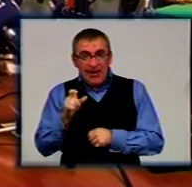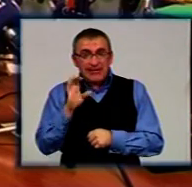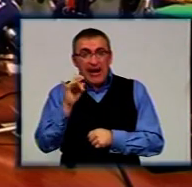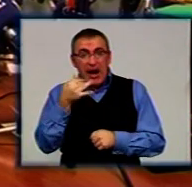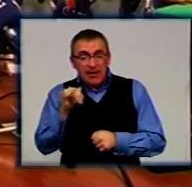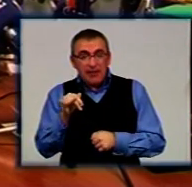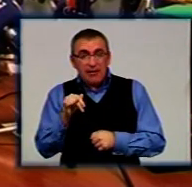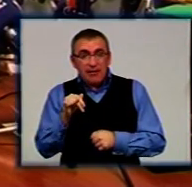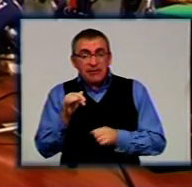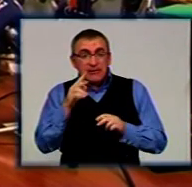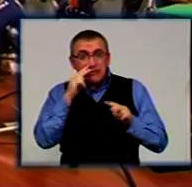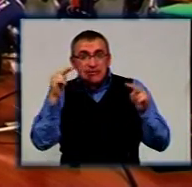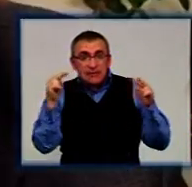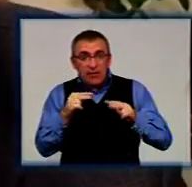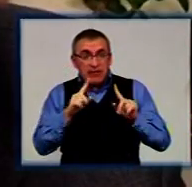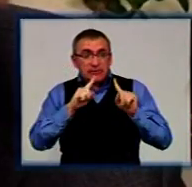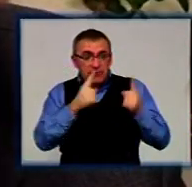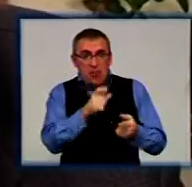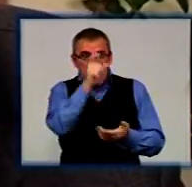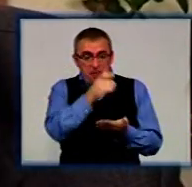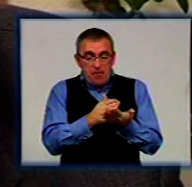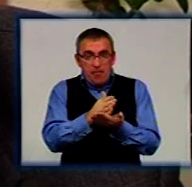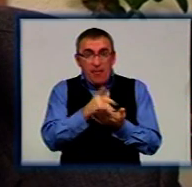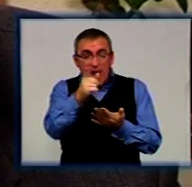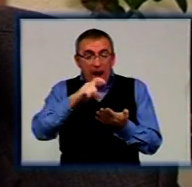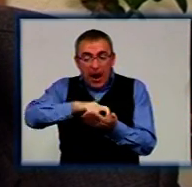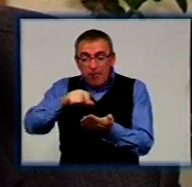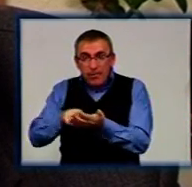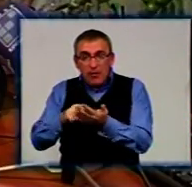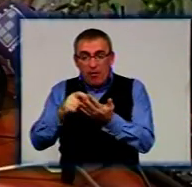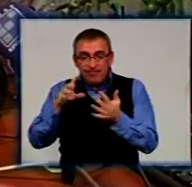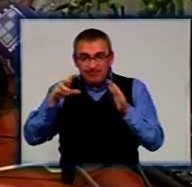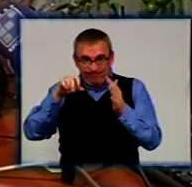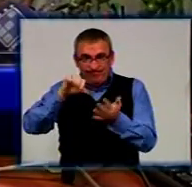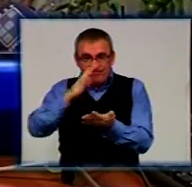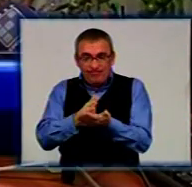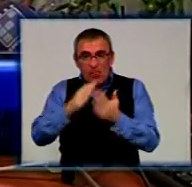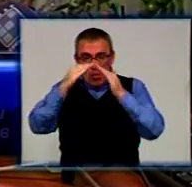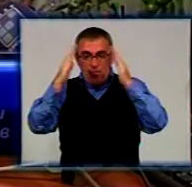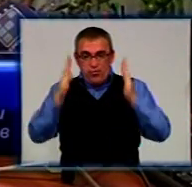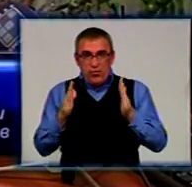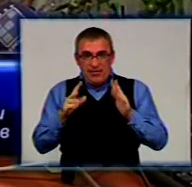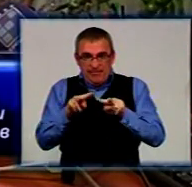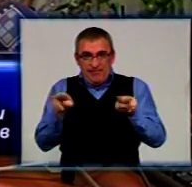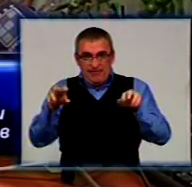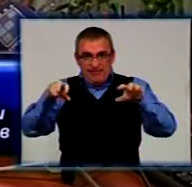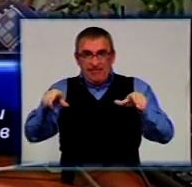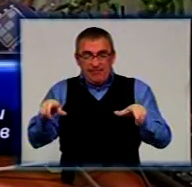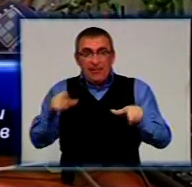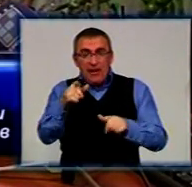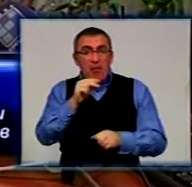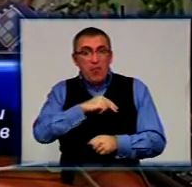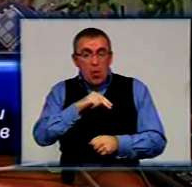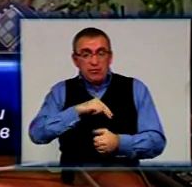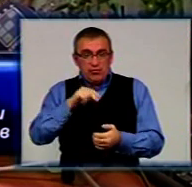Сергатий ледь не став свідком затримання посадовця. Їх кабінети знаходяться в одній будівлі. Я в цьому будинку працюю,